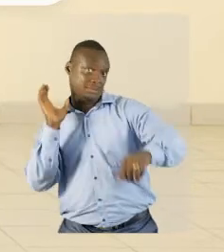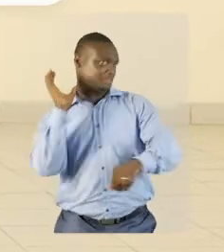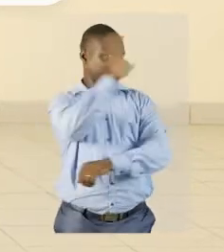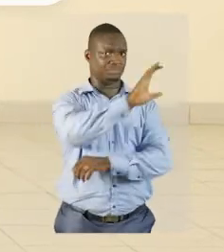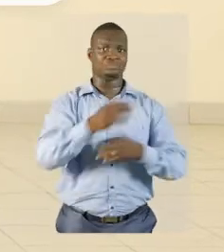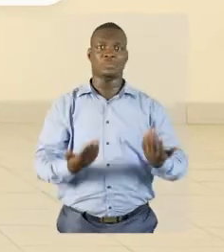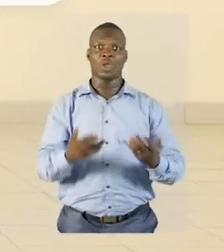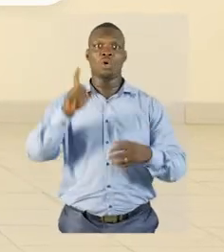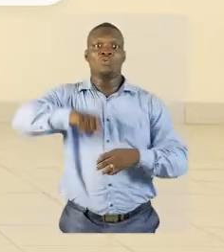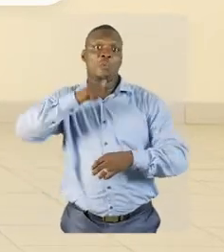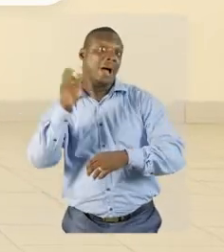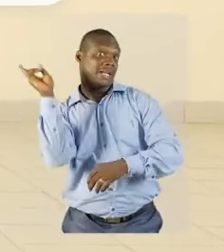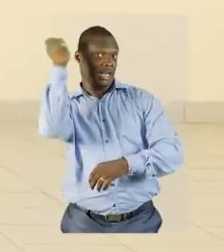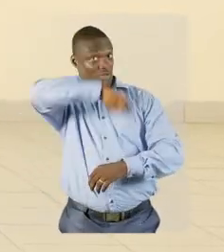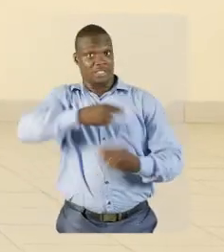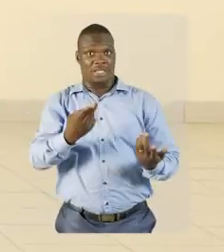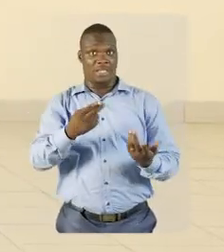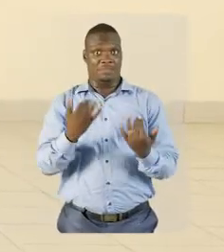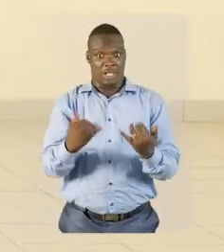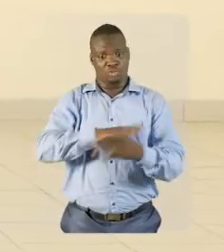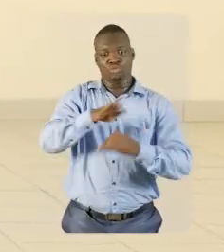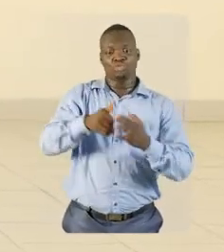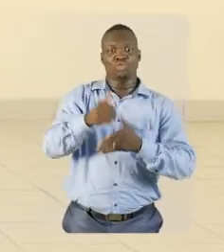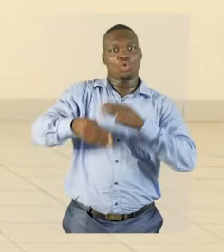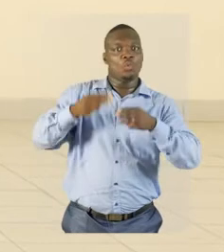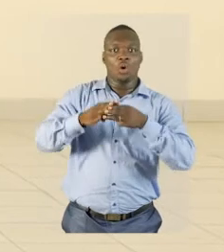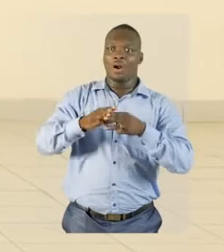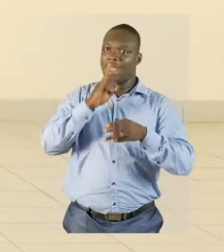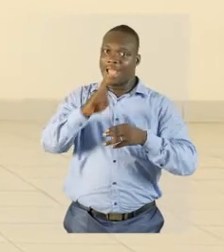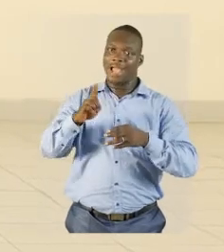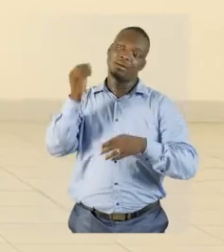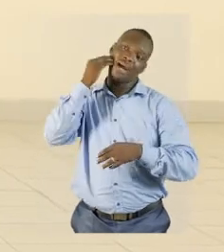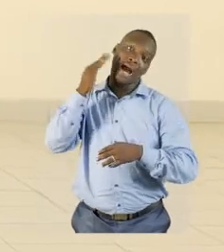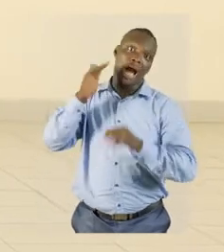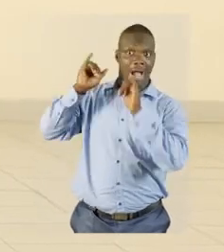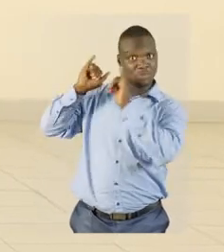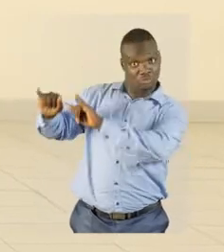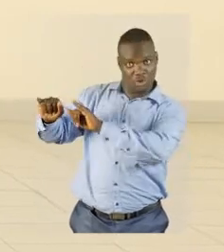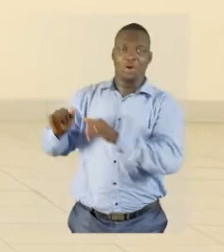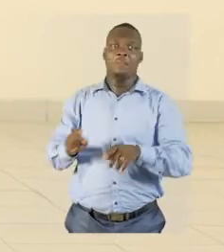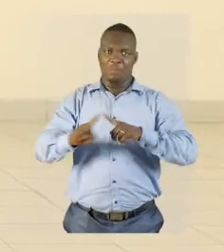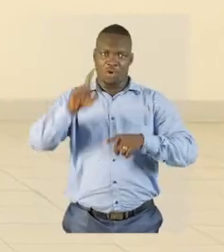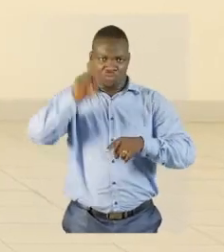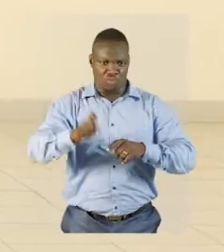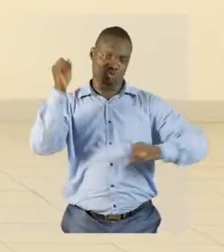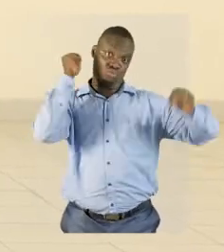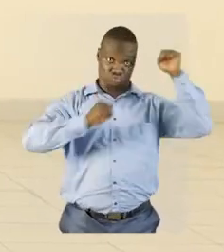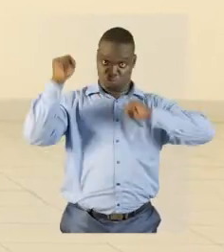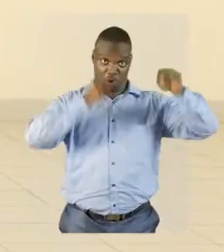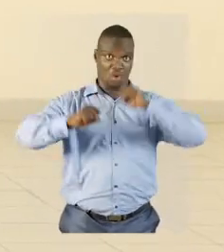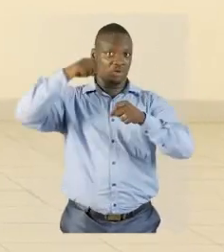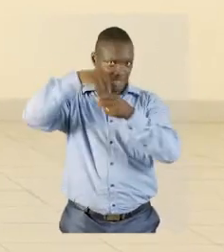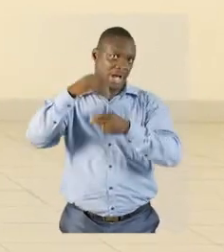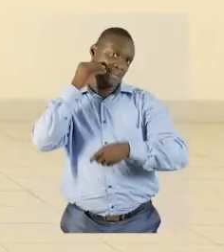physique, surtout en ces temps de confinement. Préserver votre santé, indispensable à la réalisation de toute activité dans la